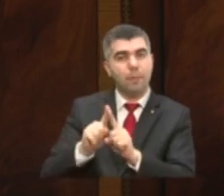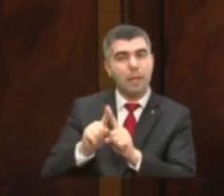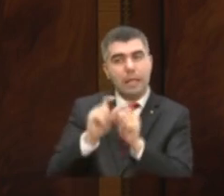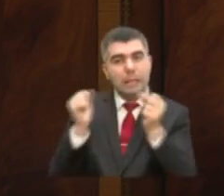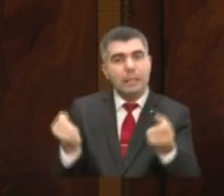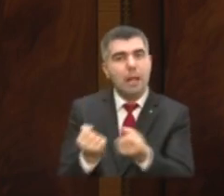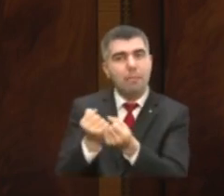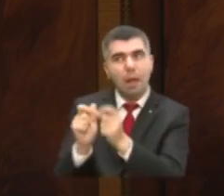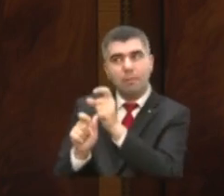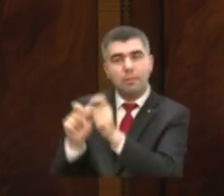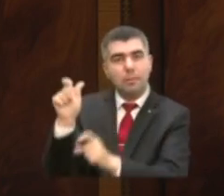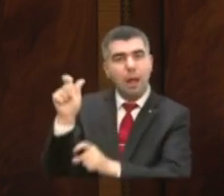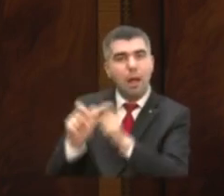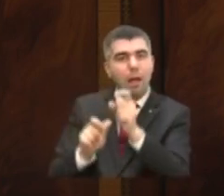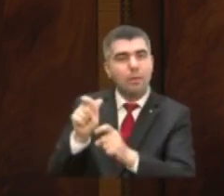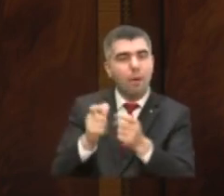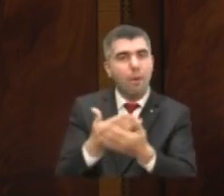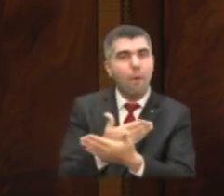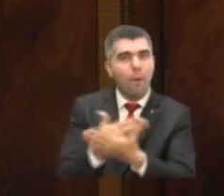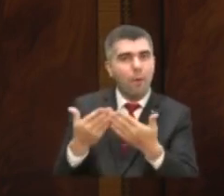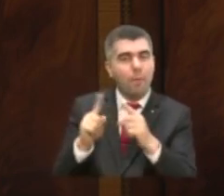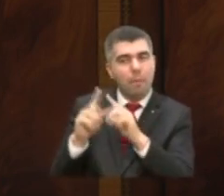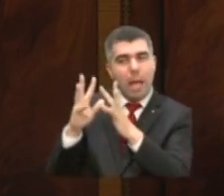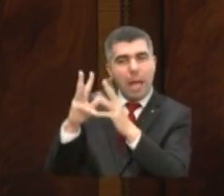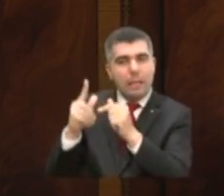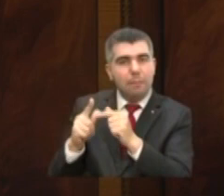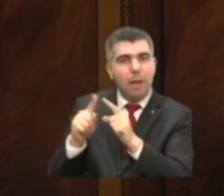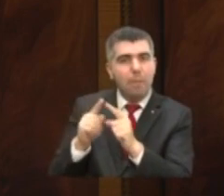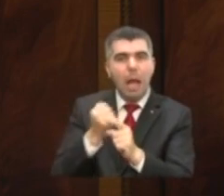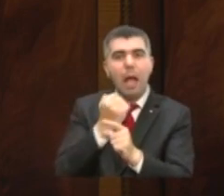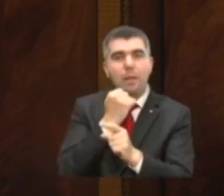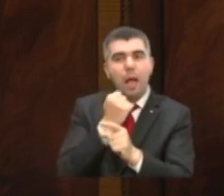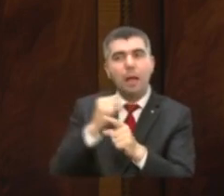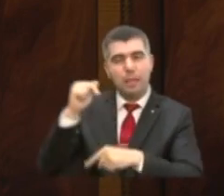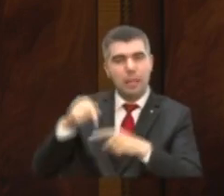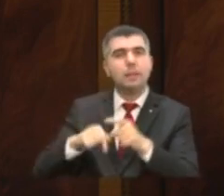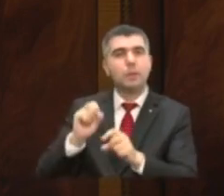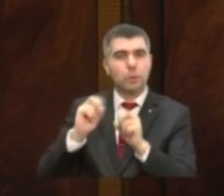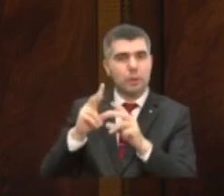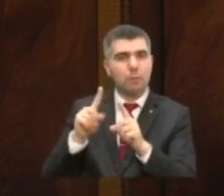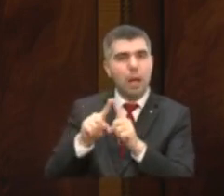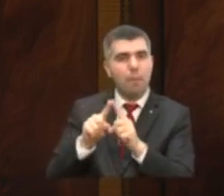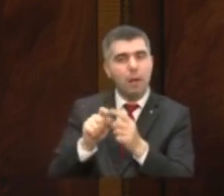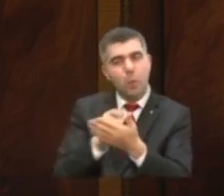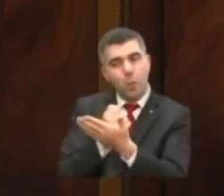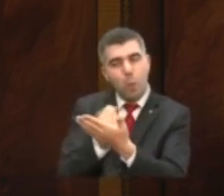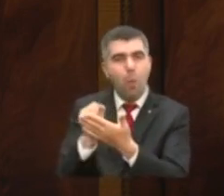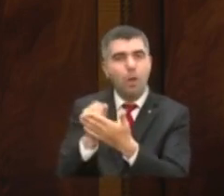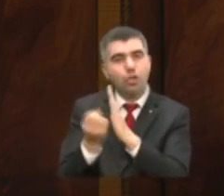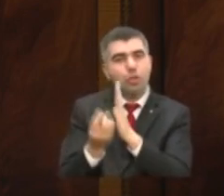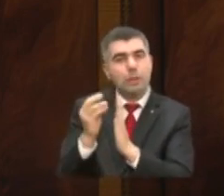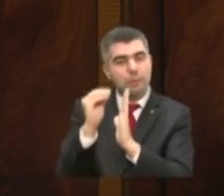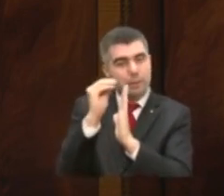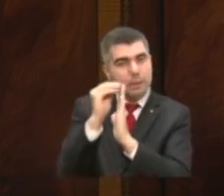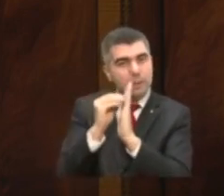البشرية مع الأسف الشديد دائما في الإحصائيات كتوقع أخطاء، سنصححها وسنحقق في إن شاء الله تقدم